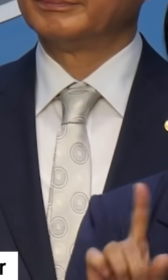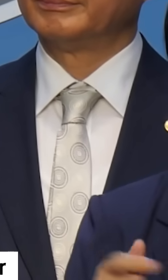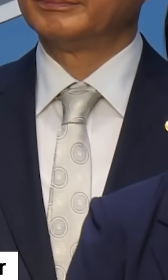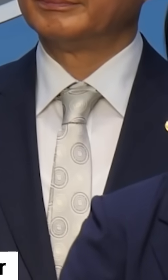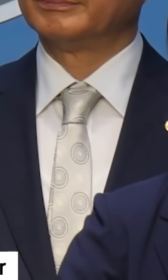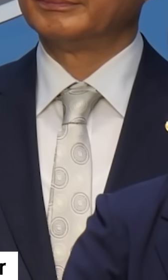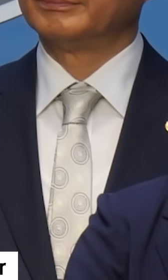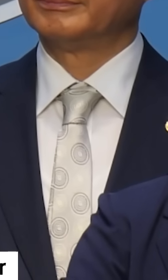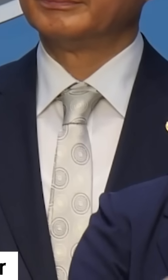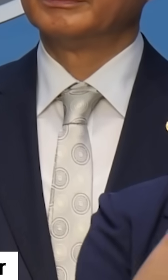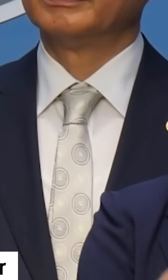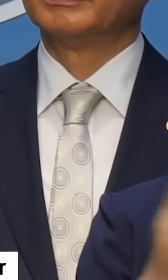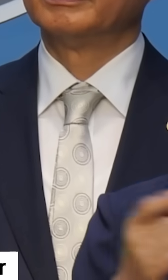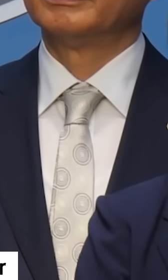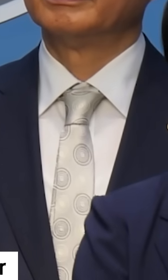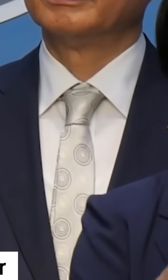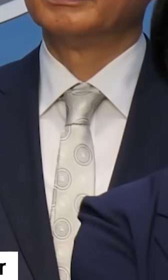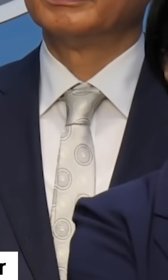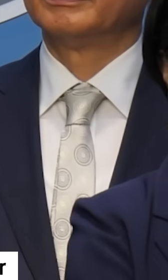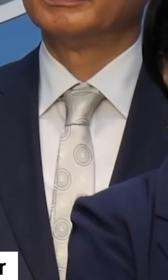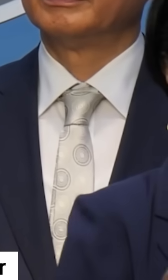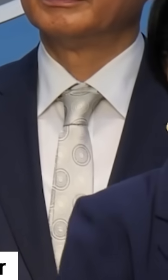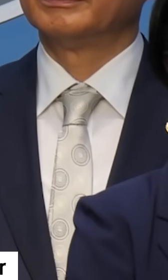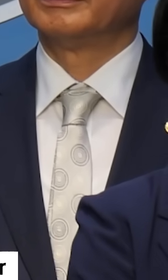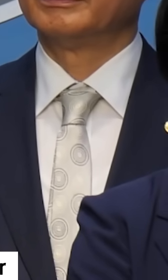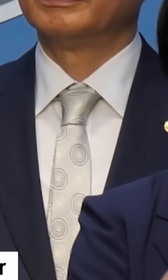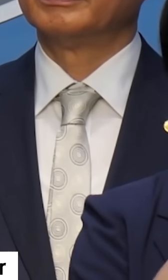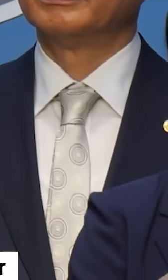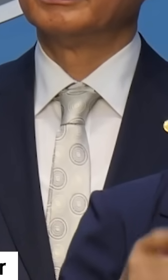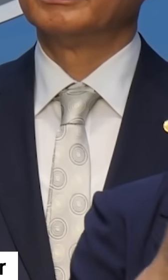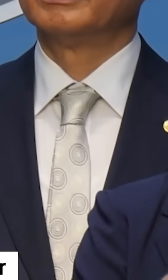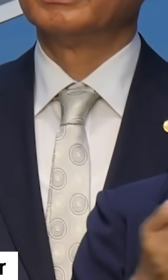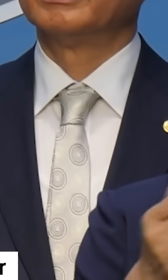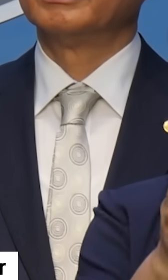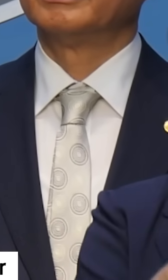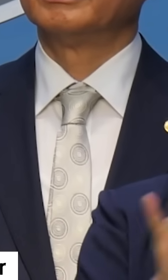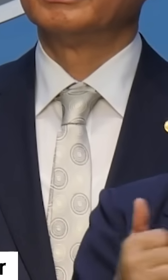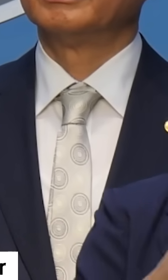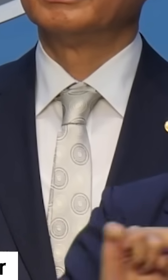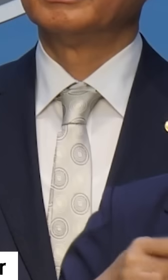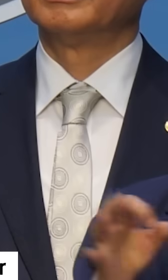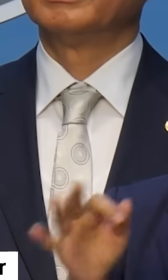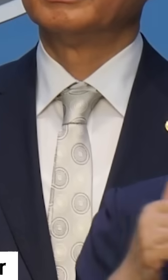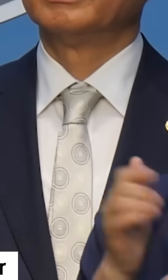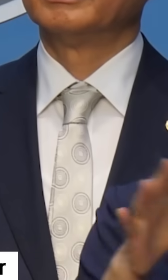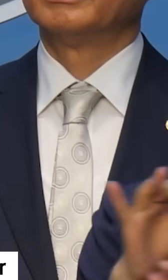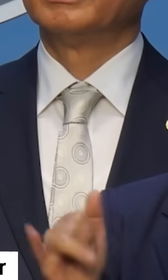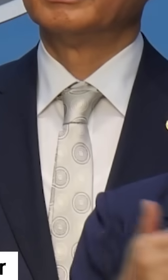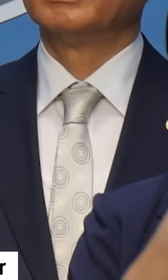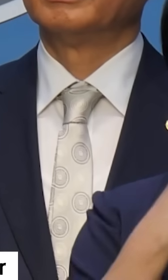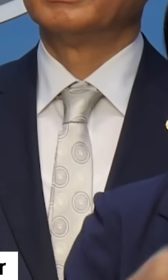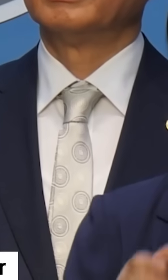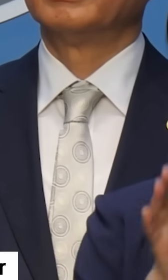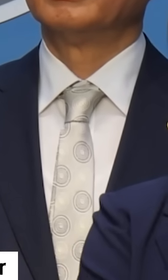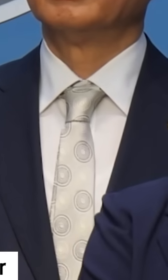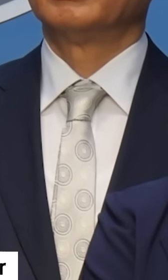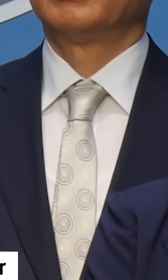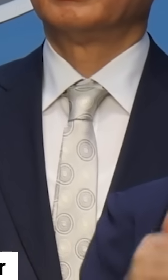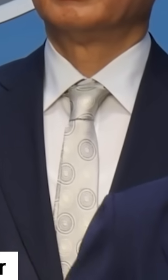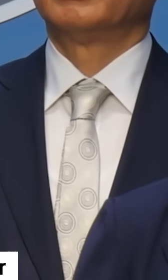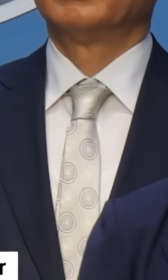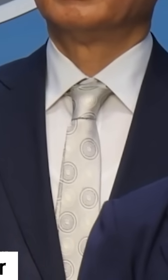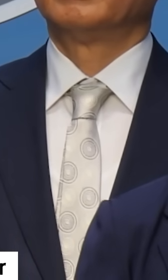다른 무엇도 아닌 거대 야당의 선동으로부터 피해를 입은 소상공인과 자영업자, 어업인 등 피해자들에 대한 지원책